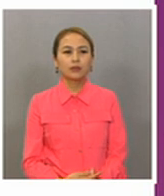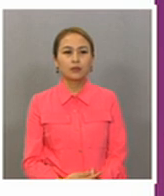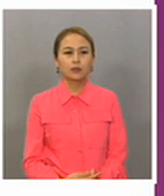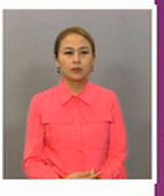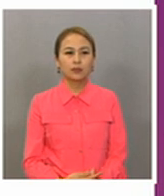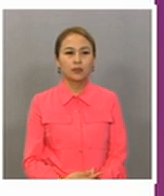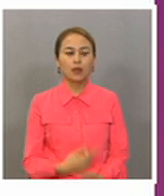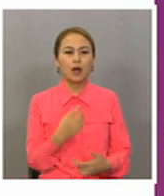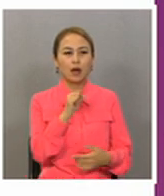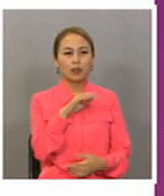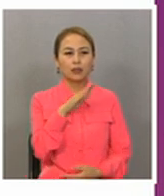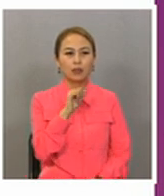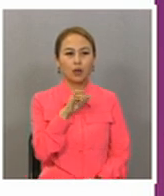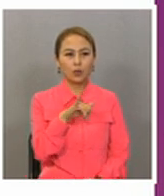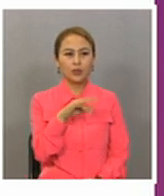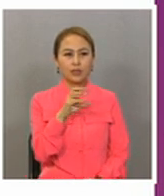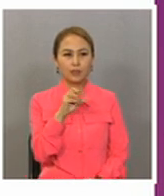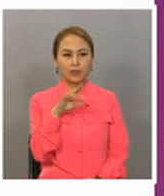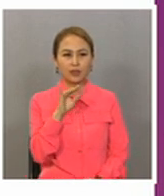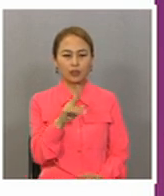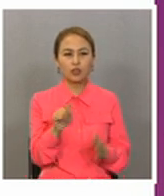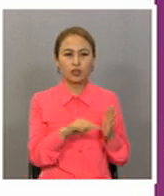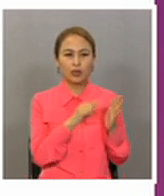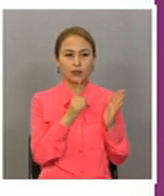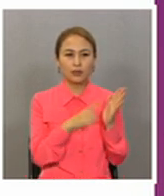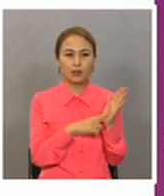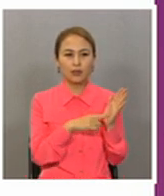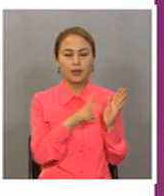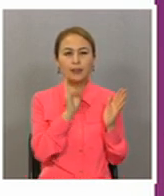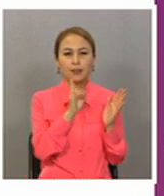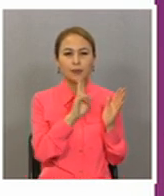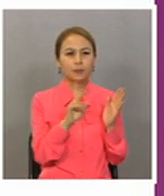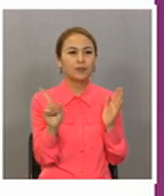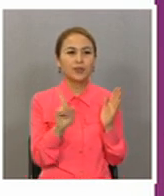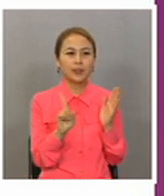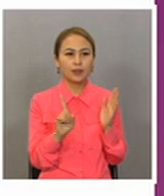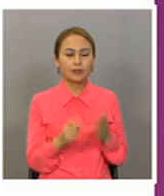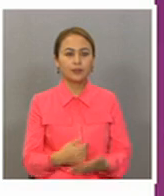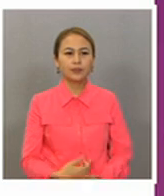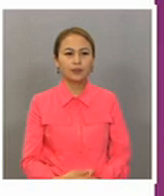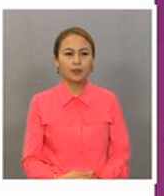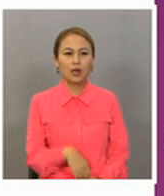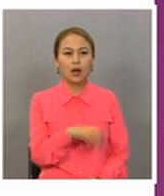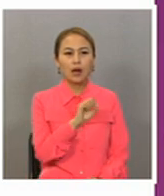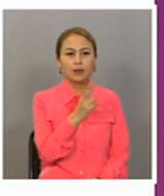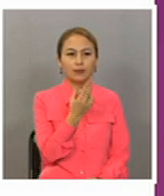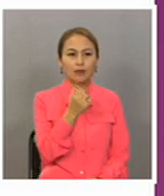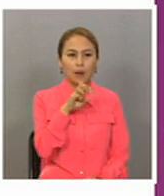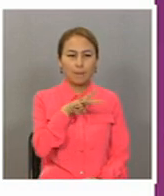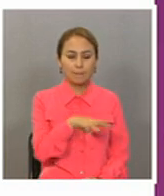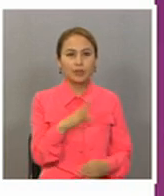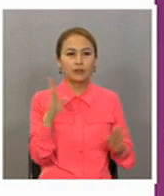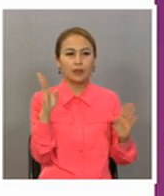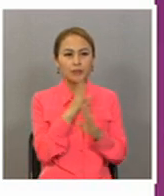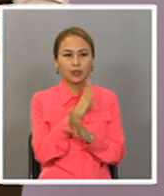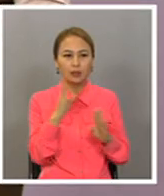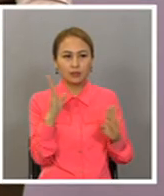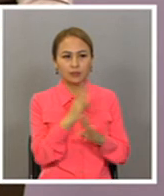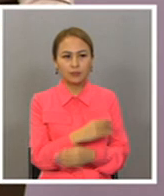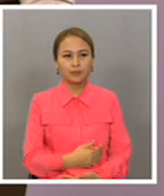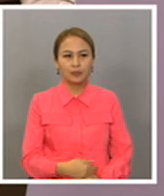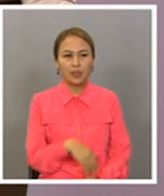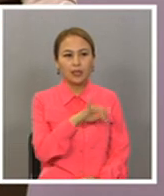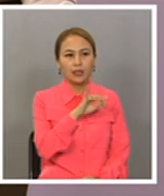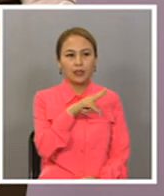Атау септік. Сұрақтары кім, не? Адам, табиғат.